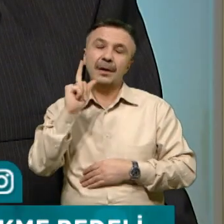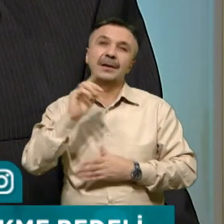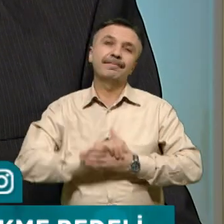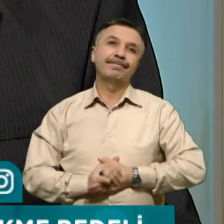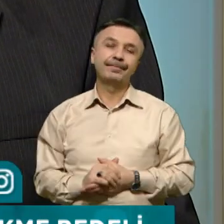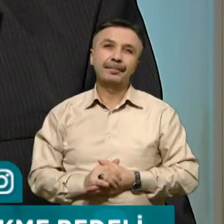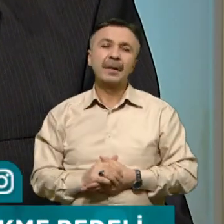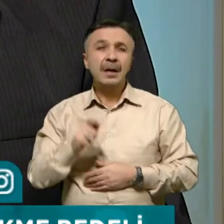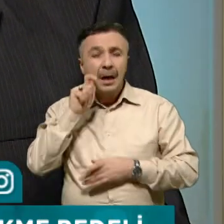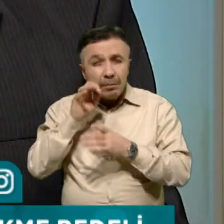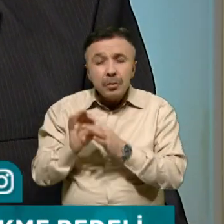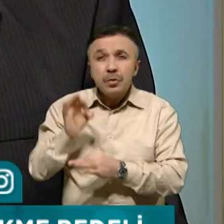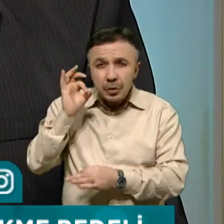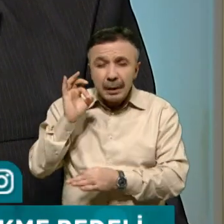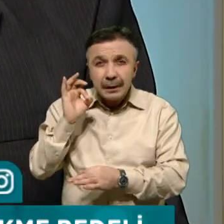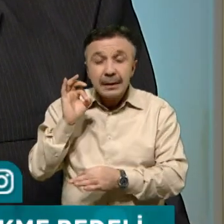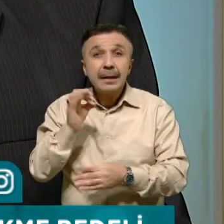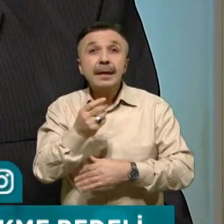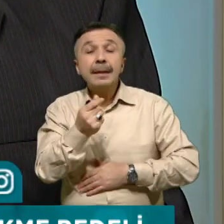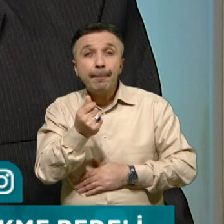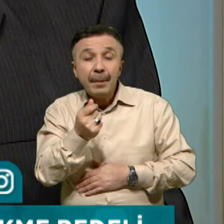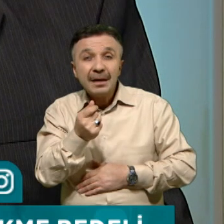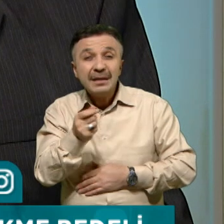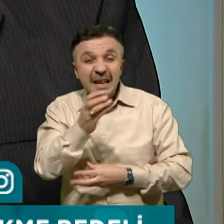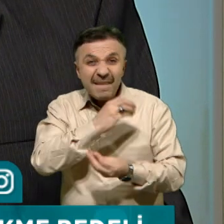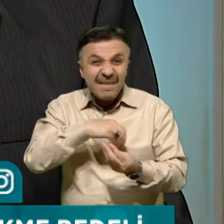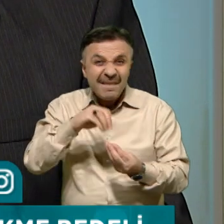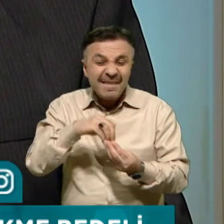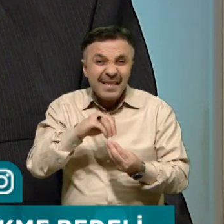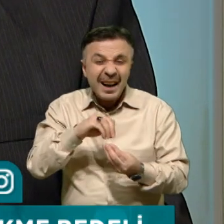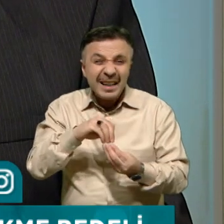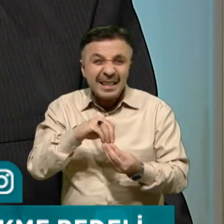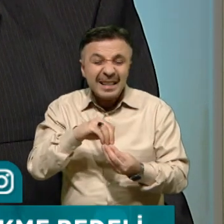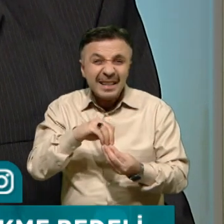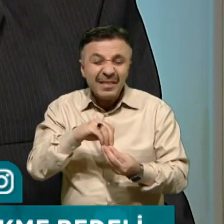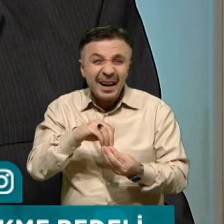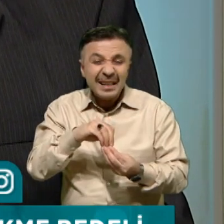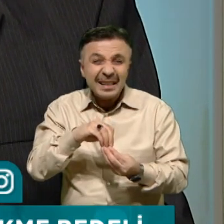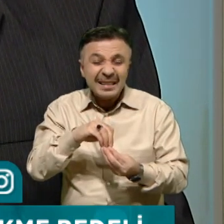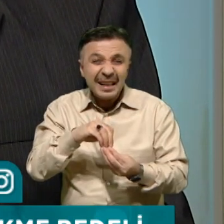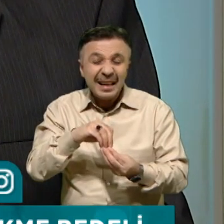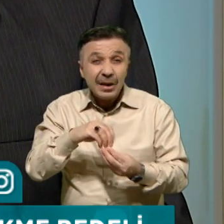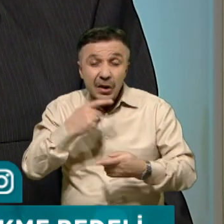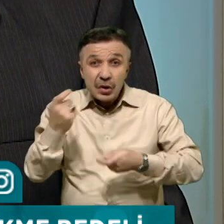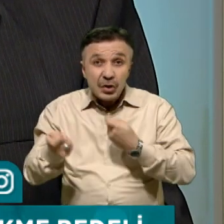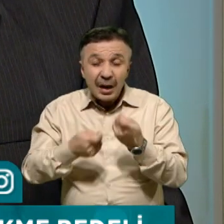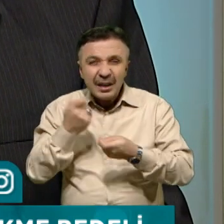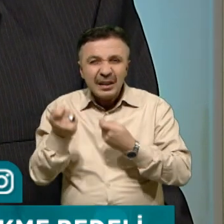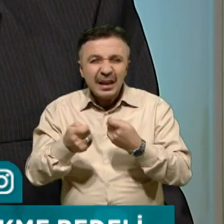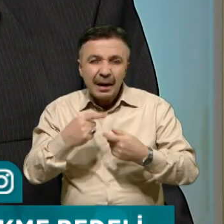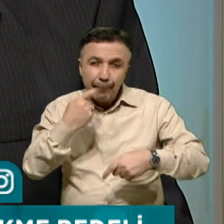fayda var. Yani Müslüman parasını faizle muamele gören bankalara bırakmadığı